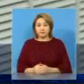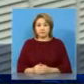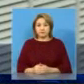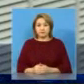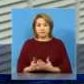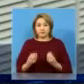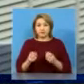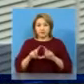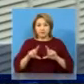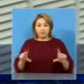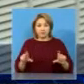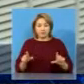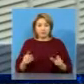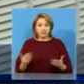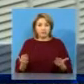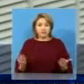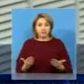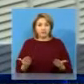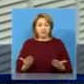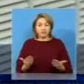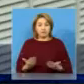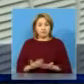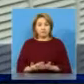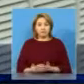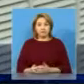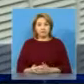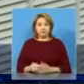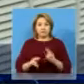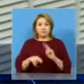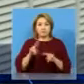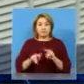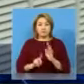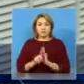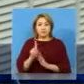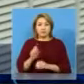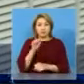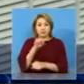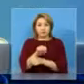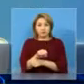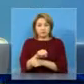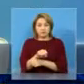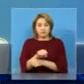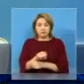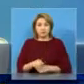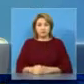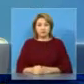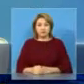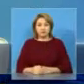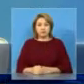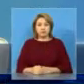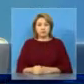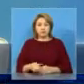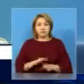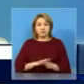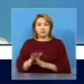Сосын мектеп қалай не істеп жатыр, сол мектептің несі басталды, ол мен тоқтатып тастады қайтты. Сол енді толықтай